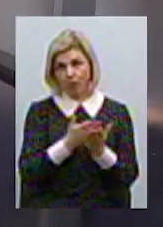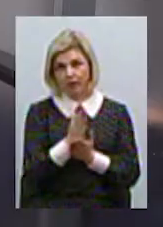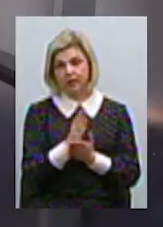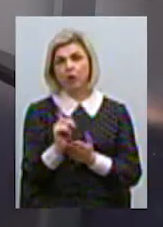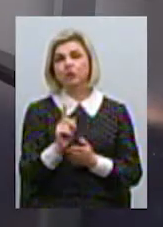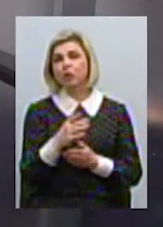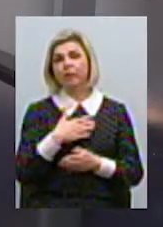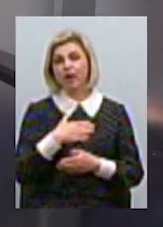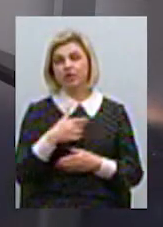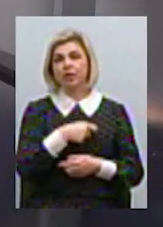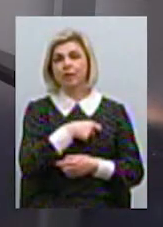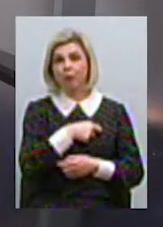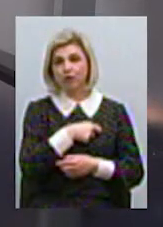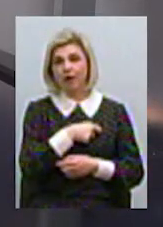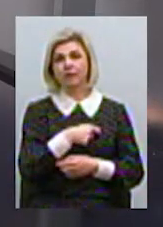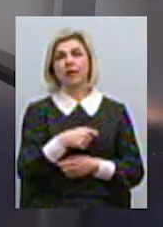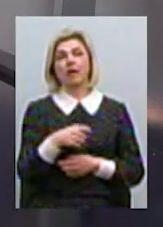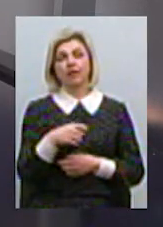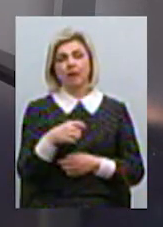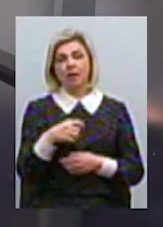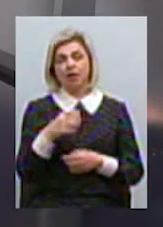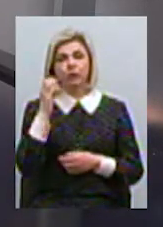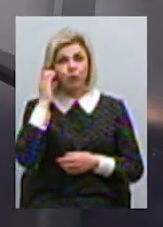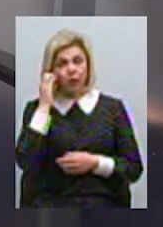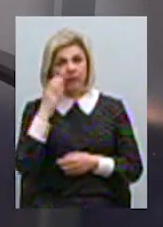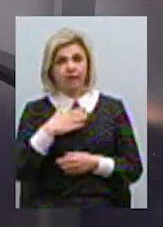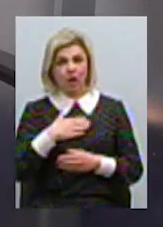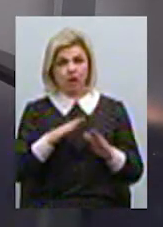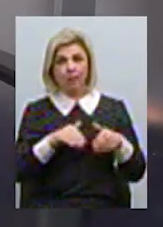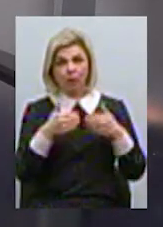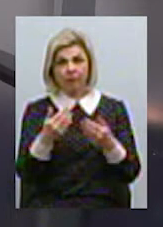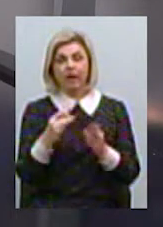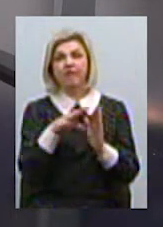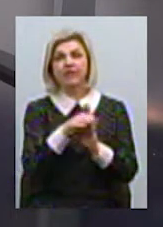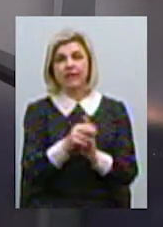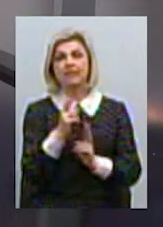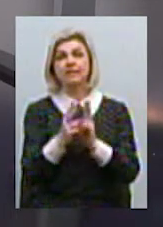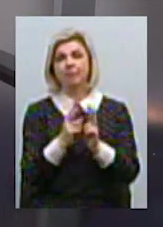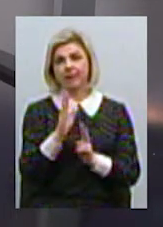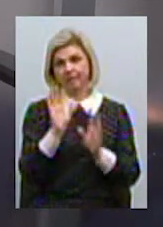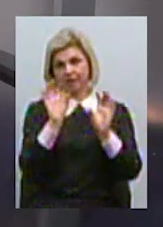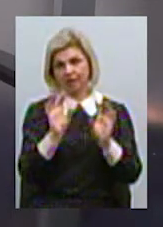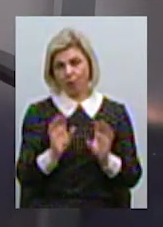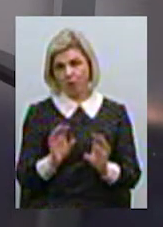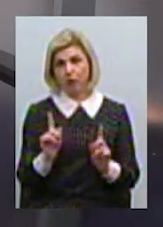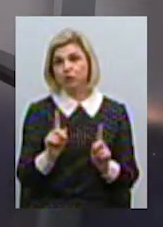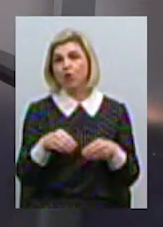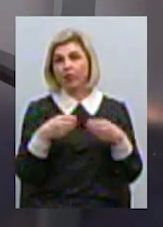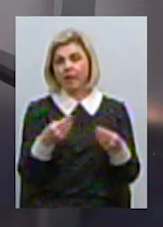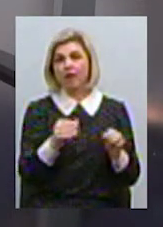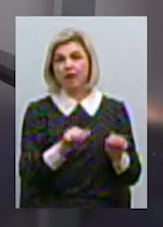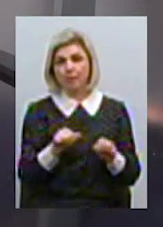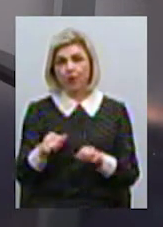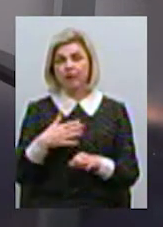що наші народні депутати дослухались до нашої пропозиції і внесли зміни до законодавства, яке дало можливість нашим